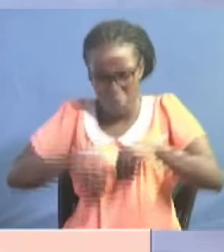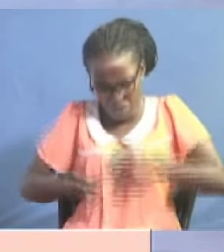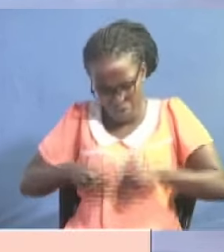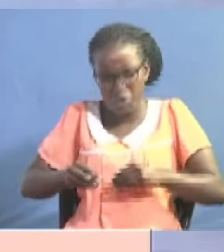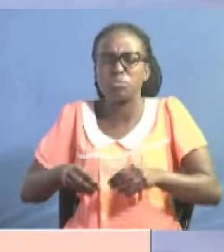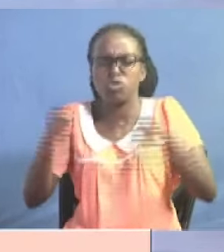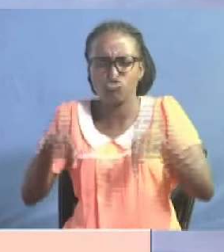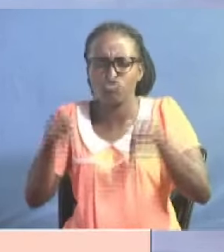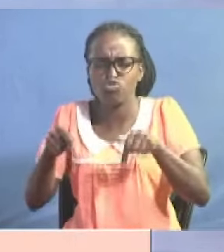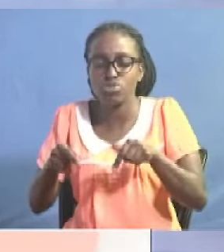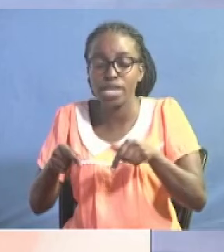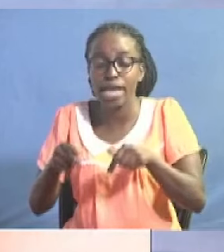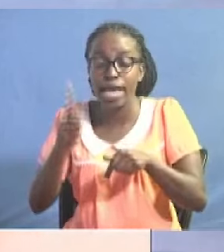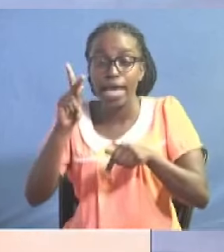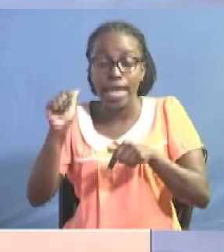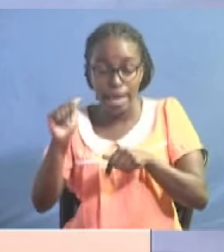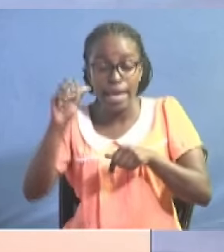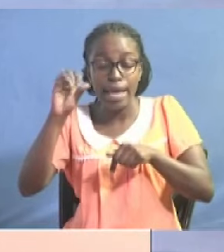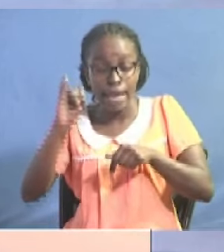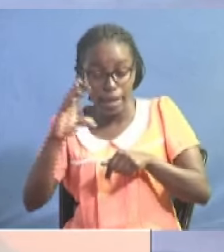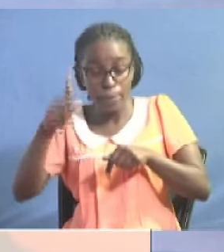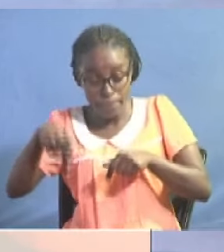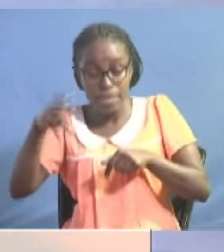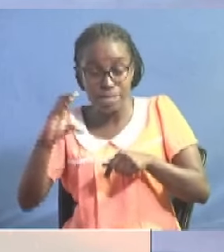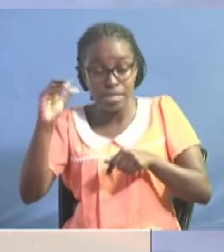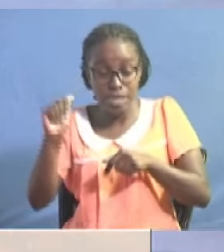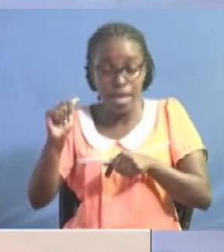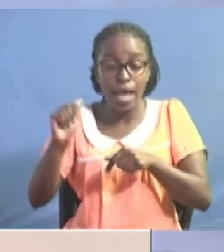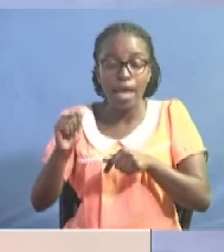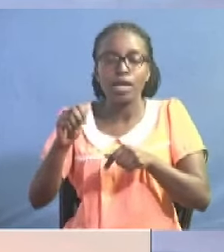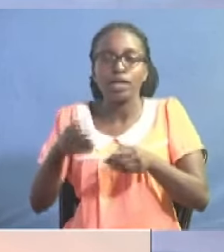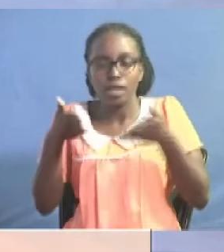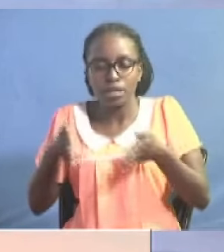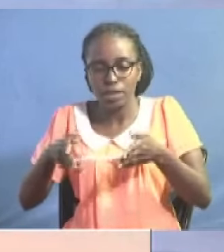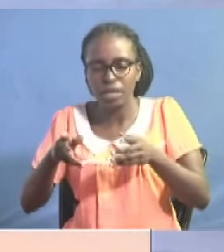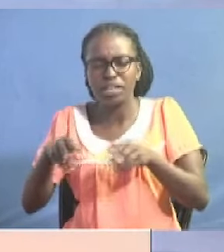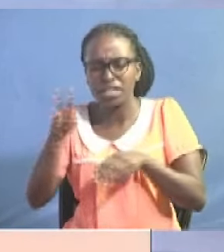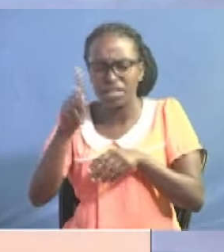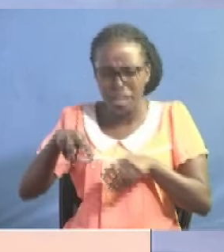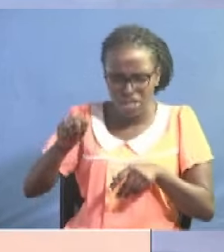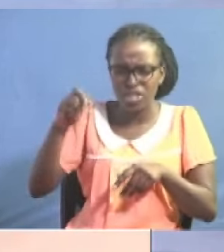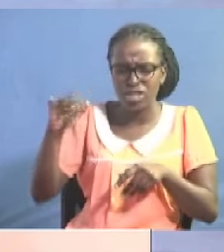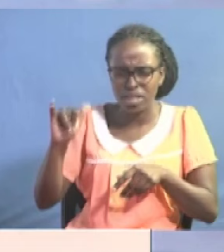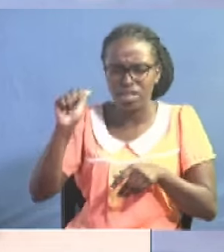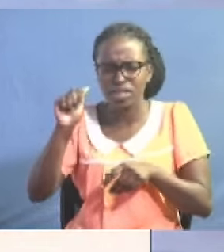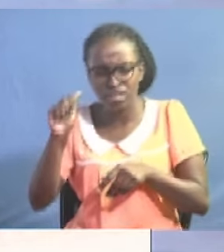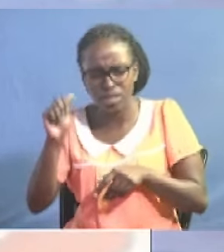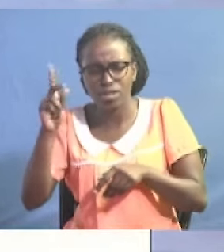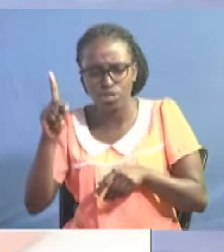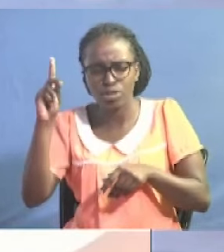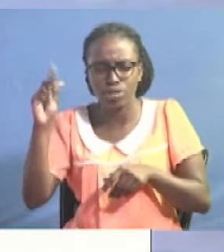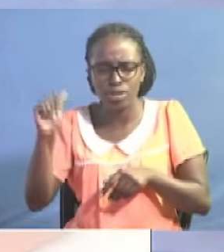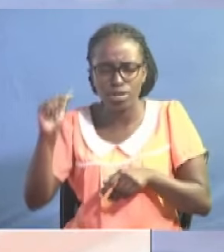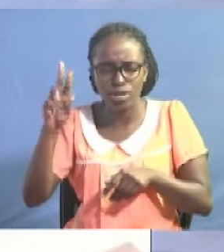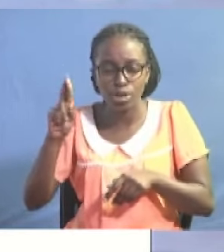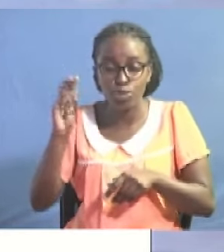baada ya ibada katika kanisa la AIPCA Ndongino, kaunti ya Nyandarua. Rais William Ruto ameahidi kutia sahihi cheki ya